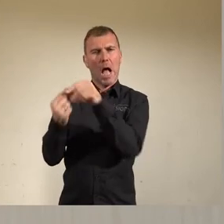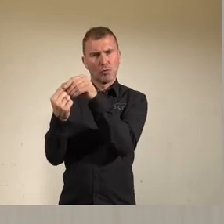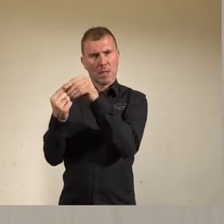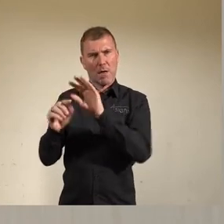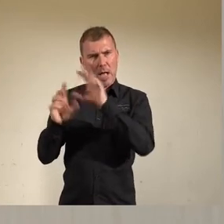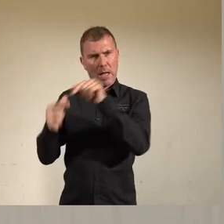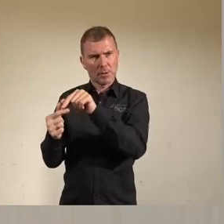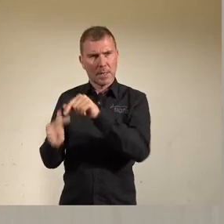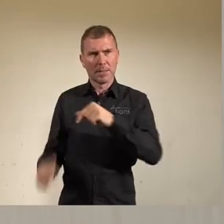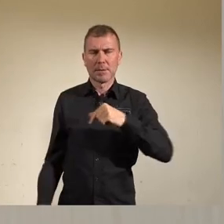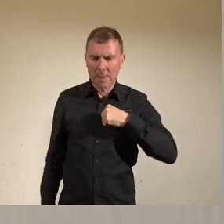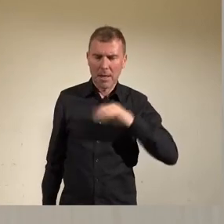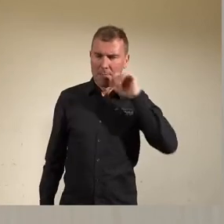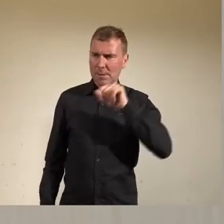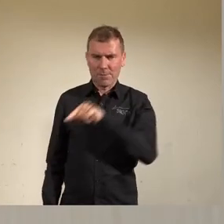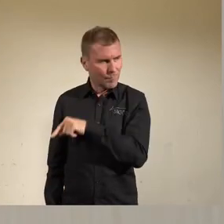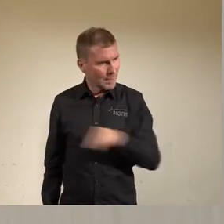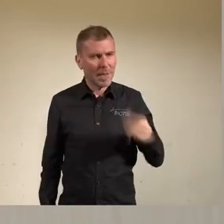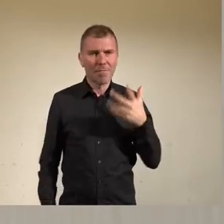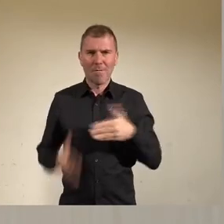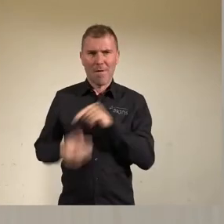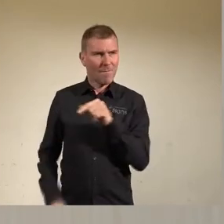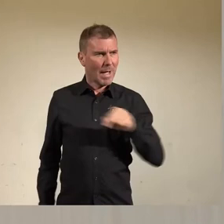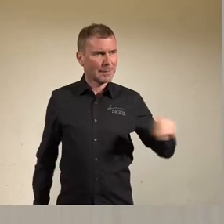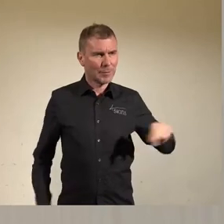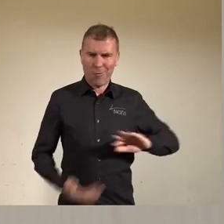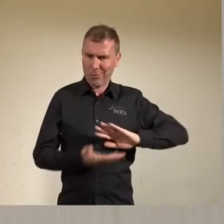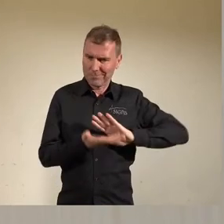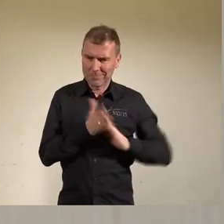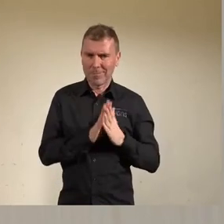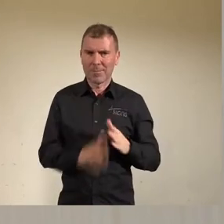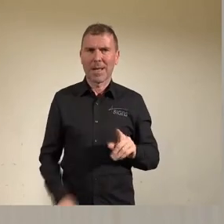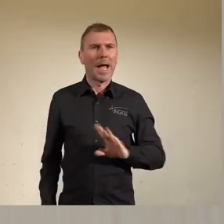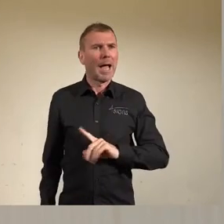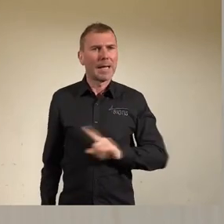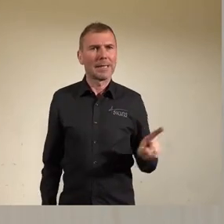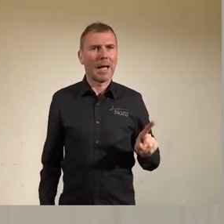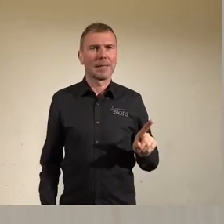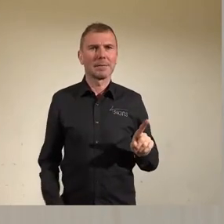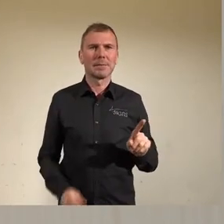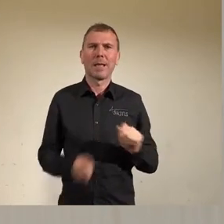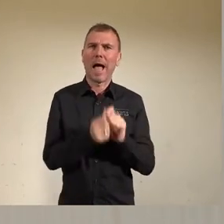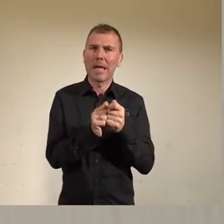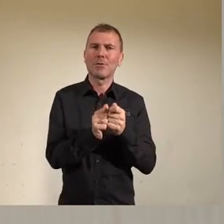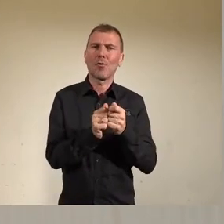ich habe jetzt begriffen, dass die fünf Fraktionen sich darauf verständigt haben, kein Komma an dem Haushalt mehr zu ändern. Dann, wenn